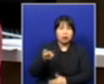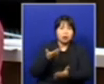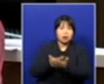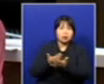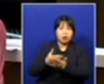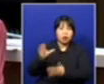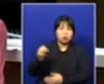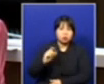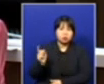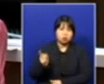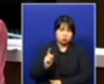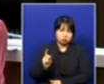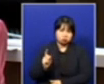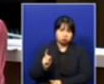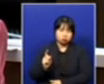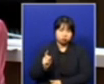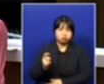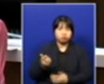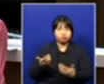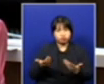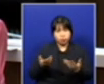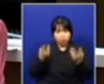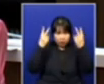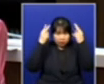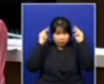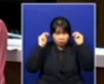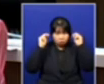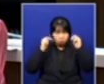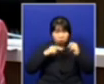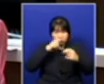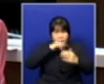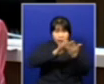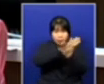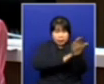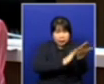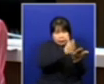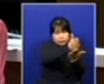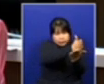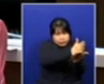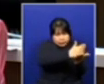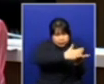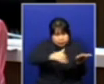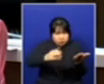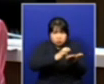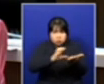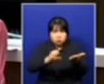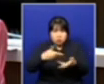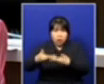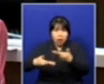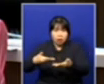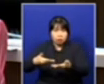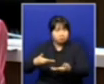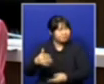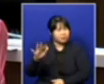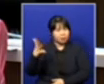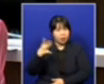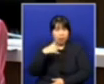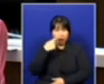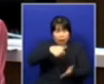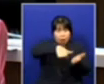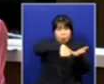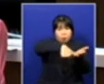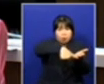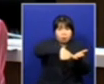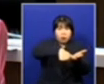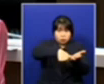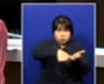ล่ะครับท่านนายกรัฐมนตรีจะแบ่งขายประเทศได้หรือครับไม่ได้จะเอาประเทศไปจำนำกับ IMF ไ